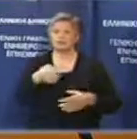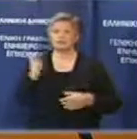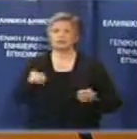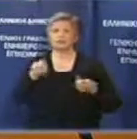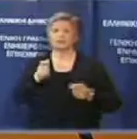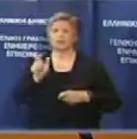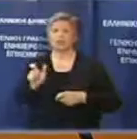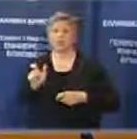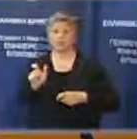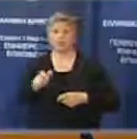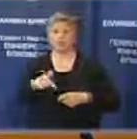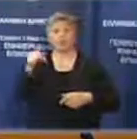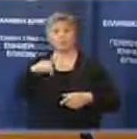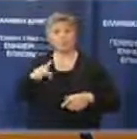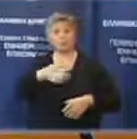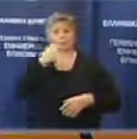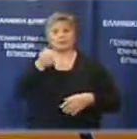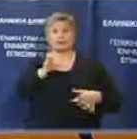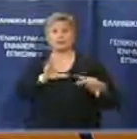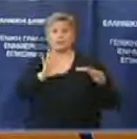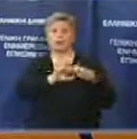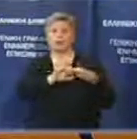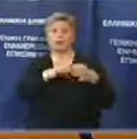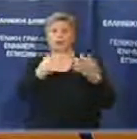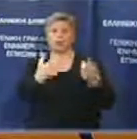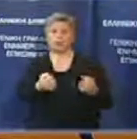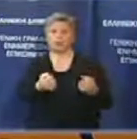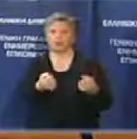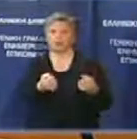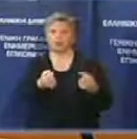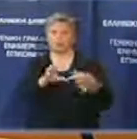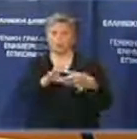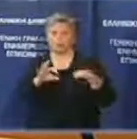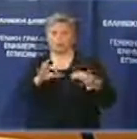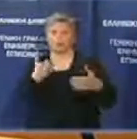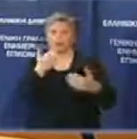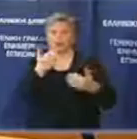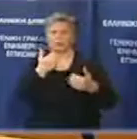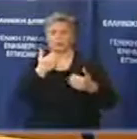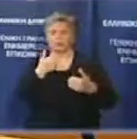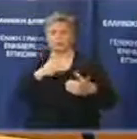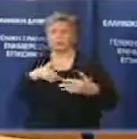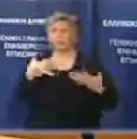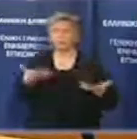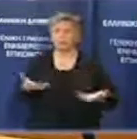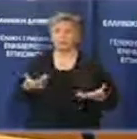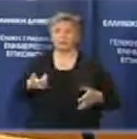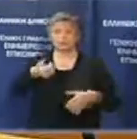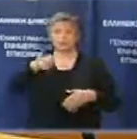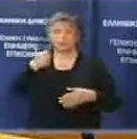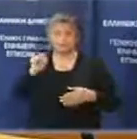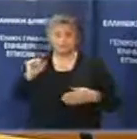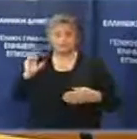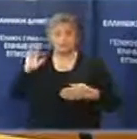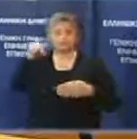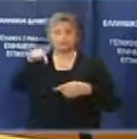που από χθες το βράδυ υπάρχουν συνομιλίες των 2 εταίρων και εν πάση περιπτώσει δεν έχει βρεθεί κάποια